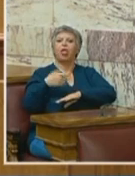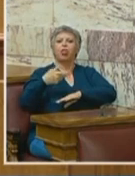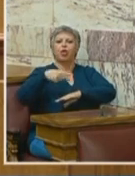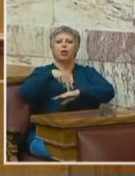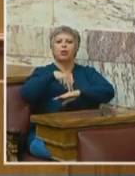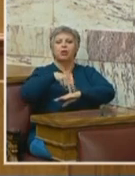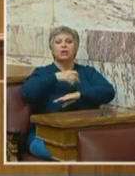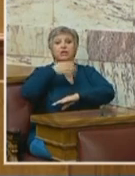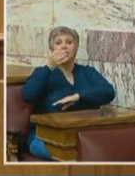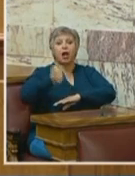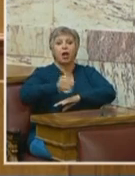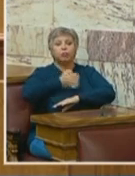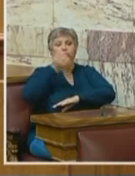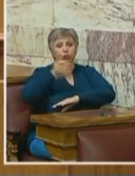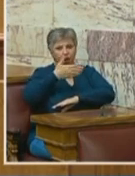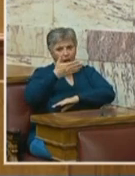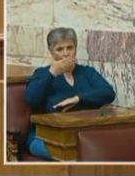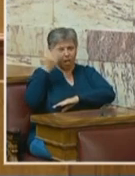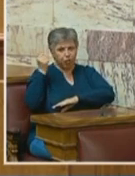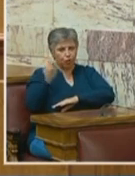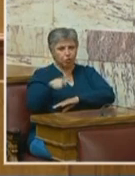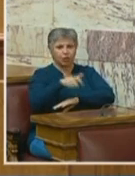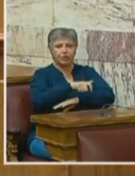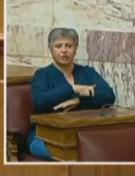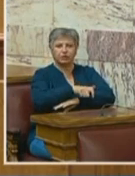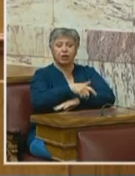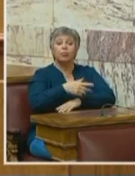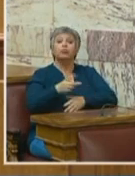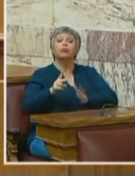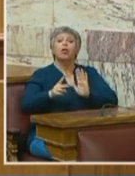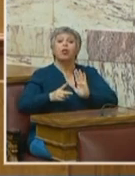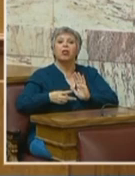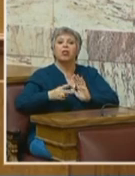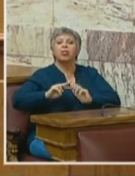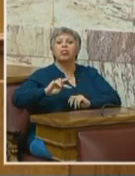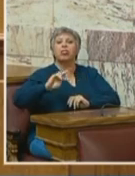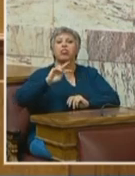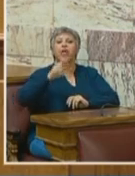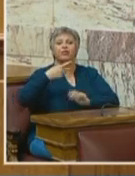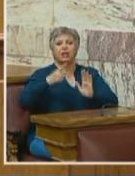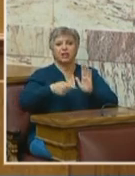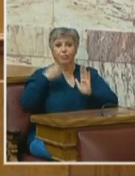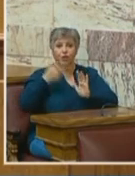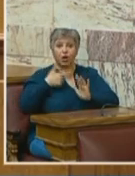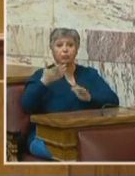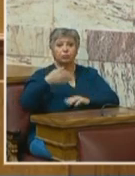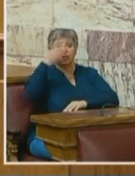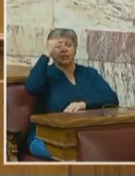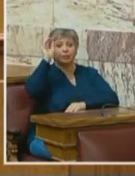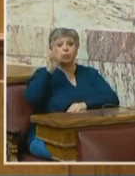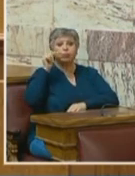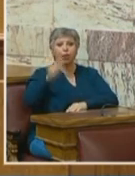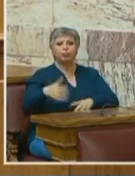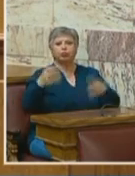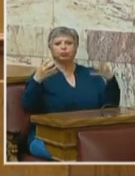Και για δεύτερη φορά ο κύριος Τσίπρας, ο ενορχιστρωτής αυτής της σκευωρίας, δεν είχε το θάρρος